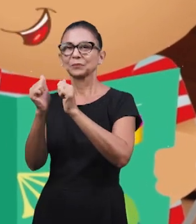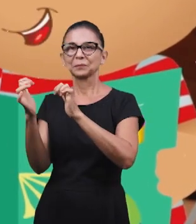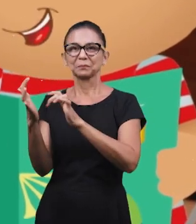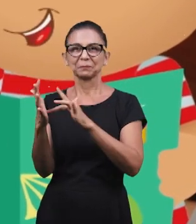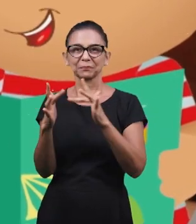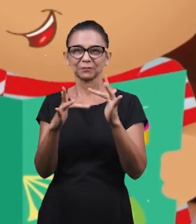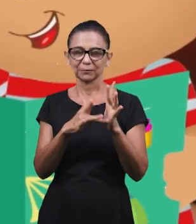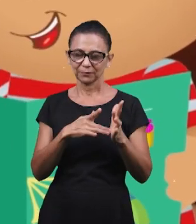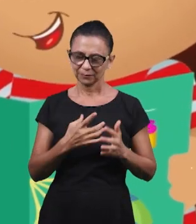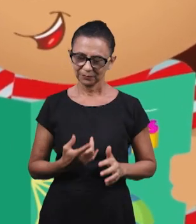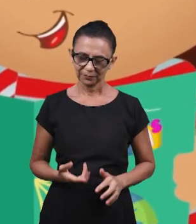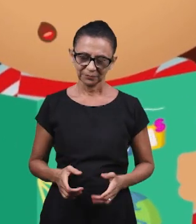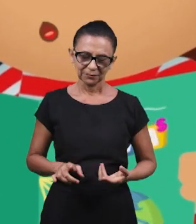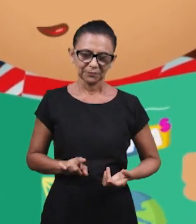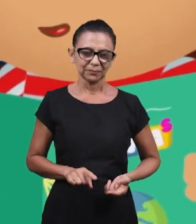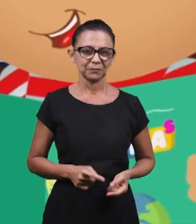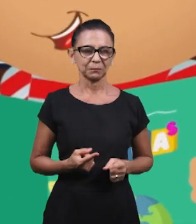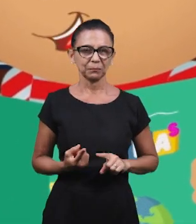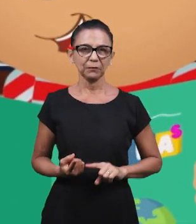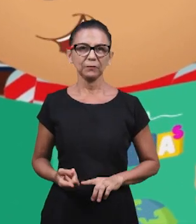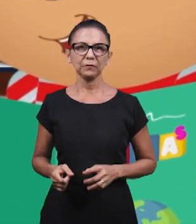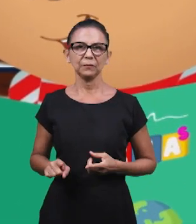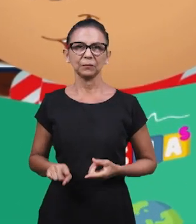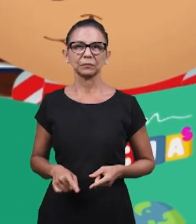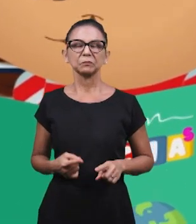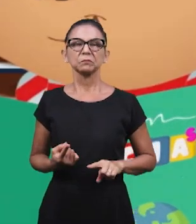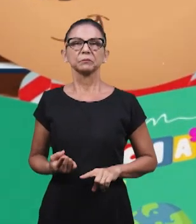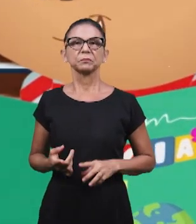pra morar com